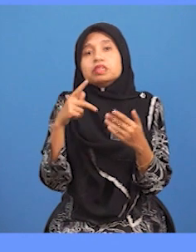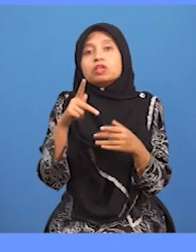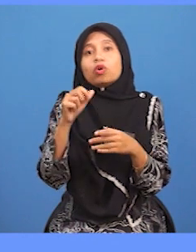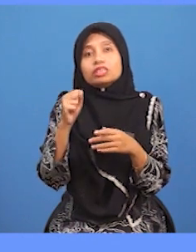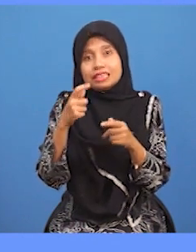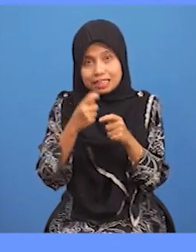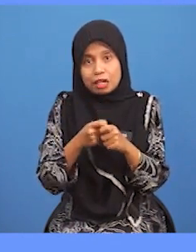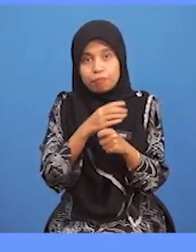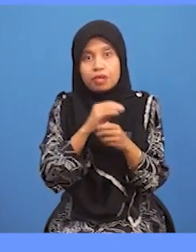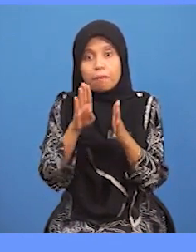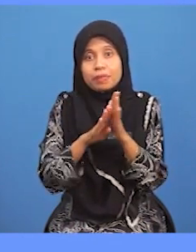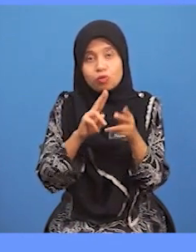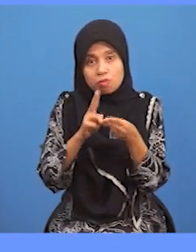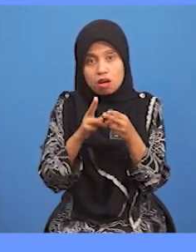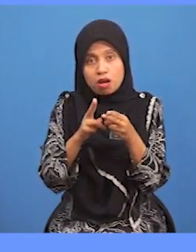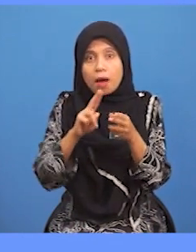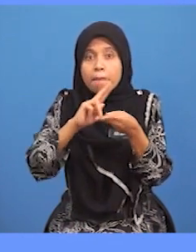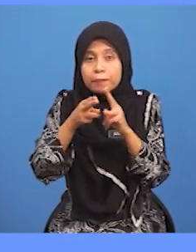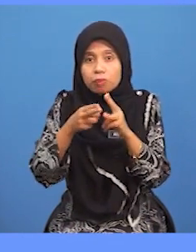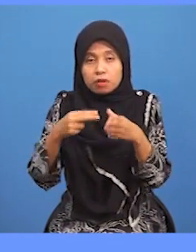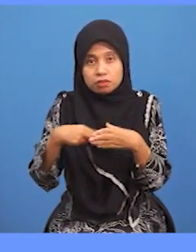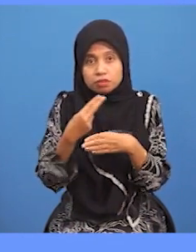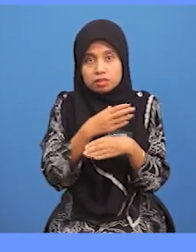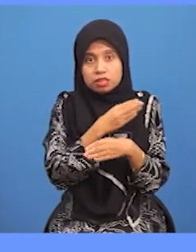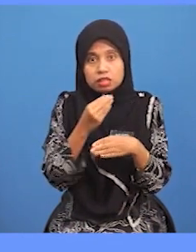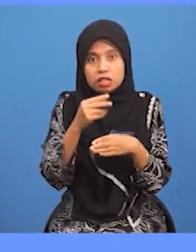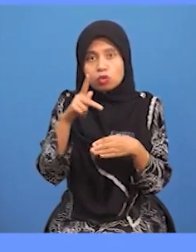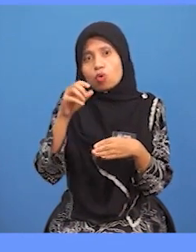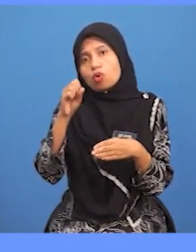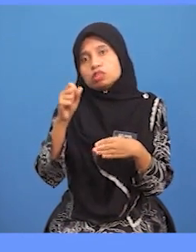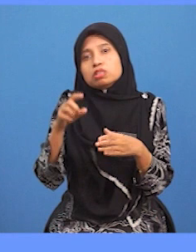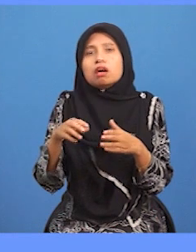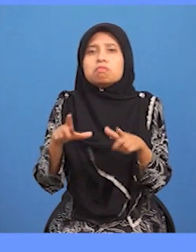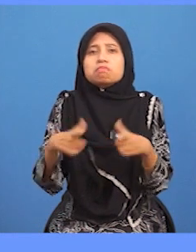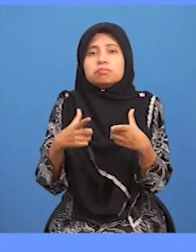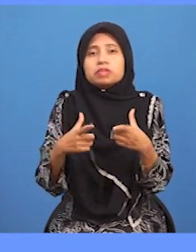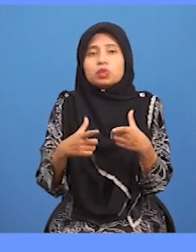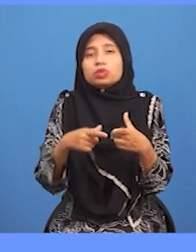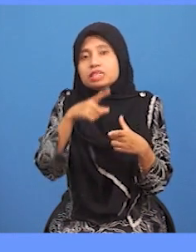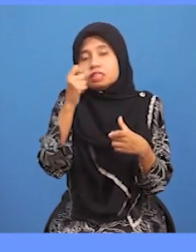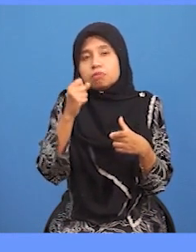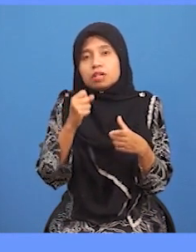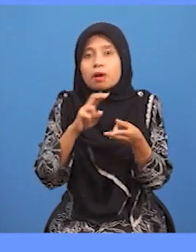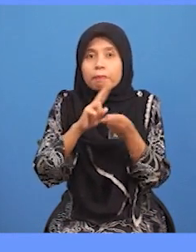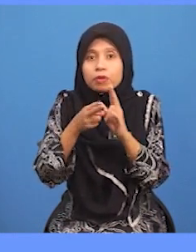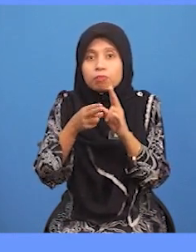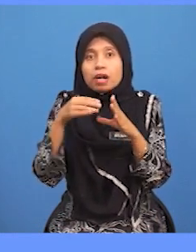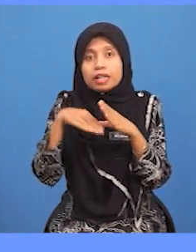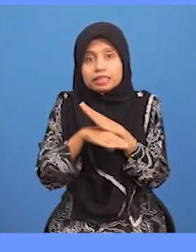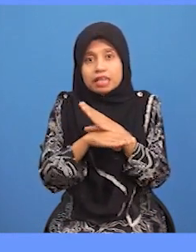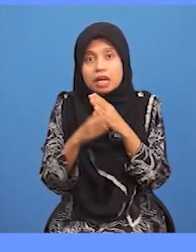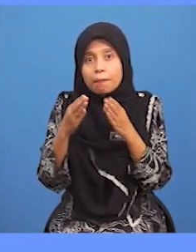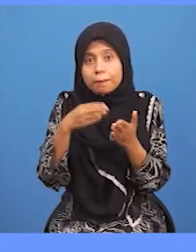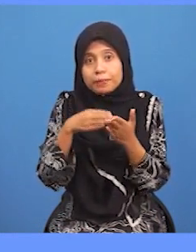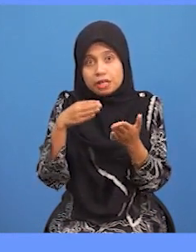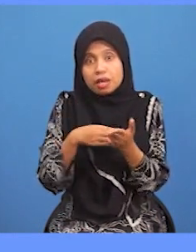berubah. Kedua, perubahan hasil dan kos hanya berlaku disebabkan perubahan dalam bilangan produk